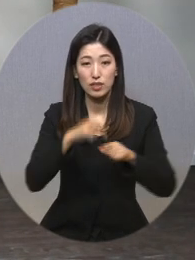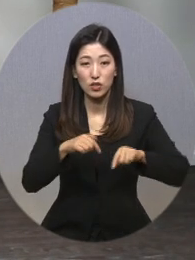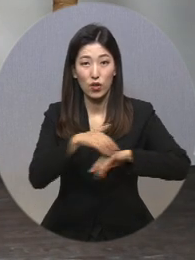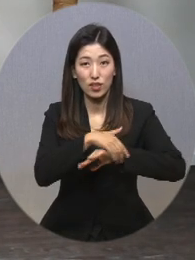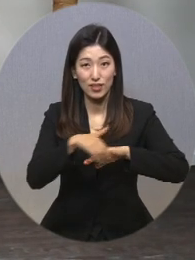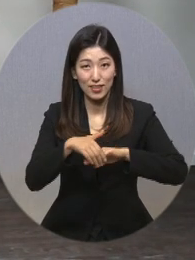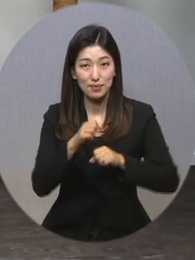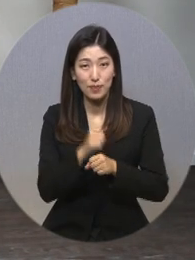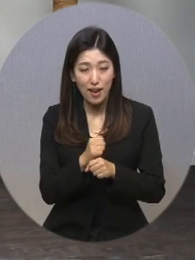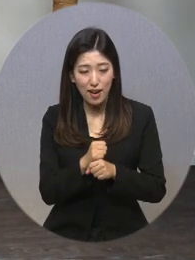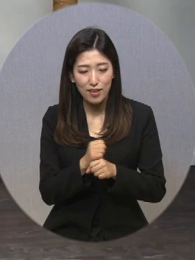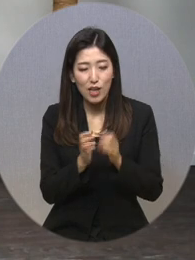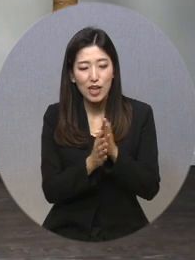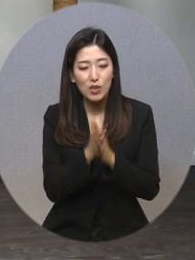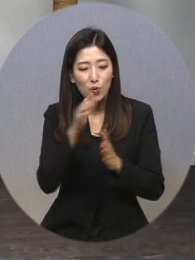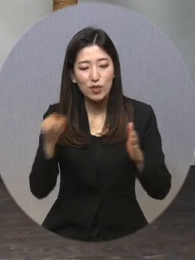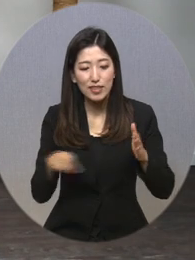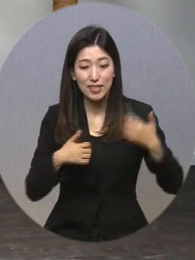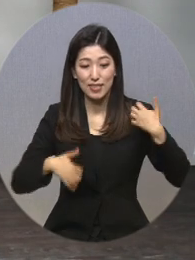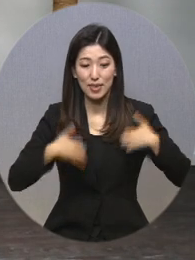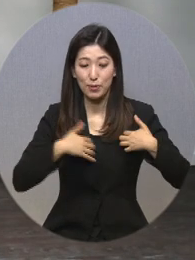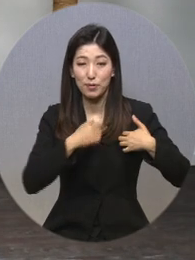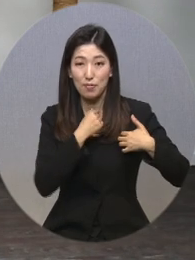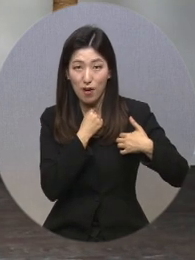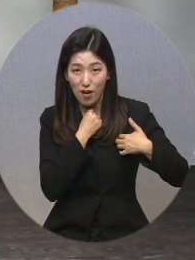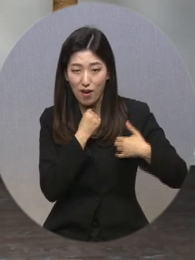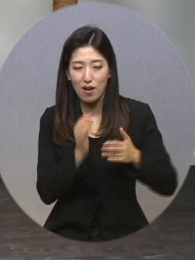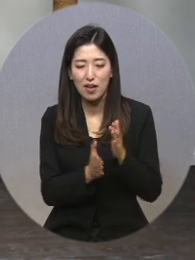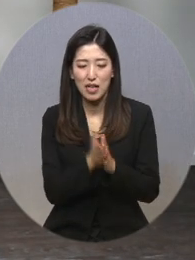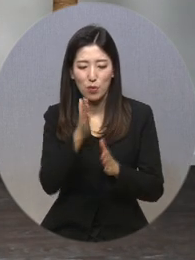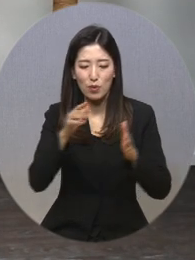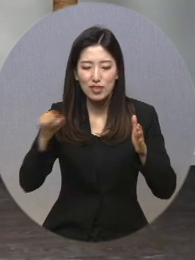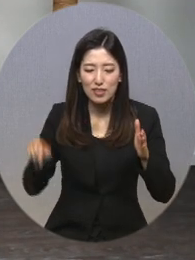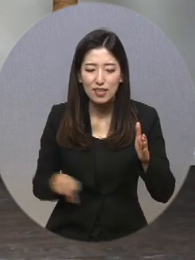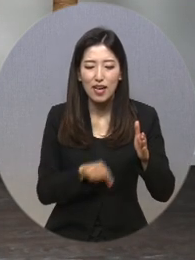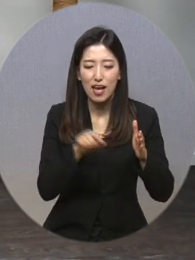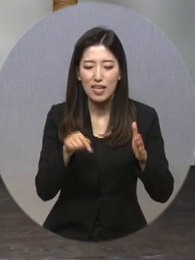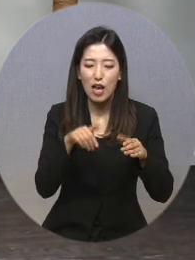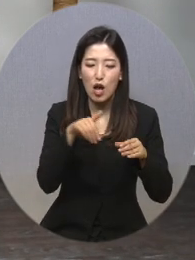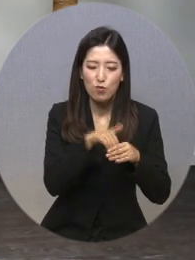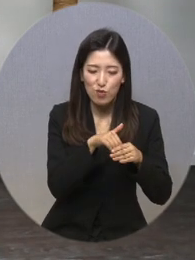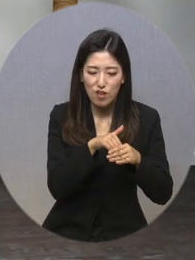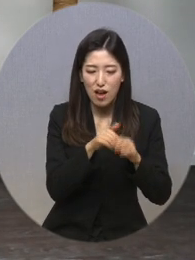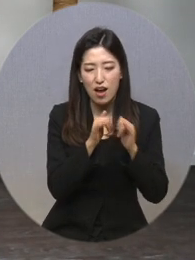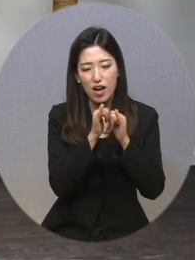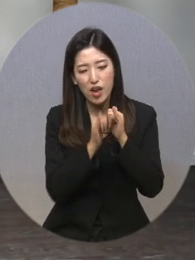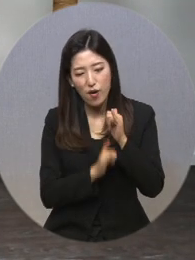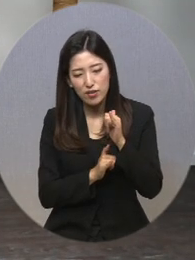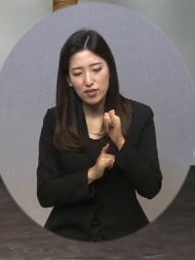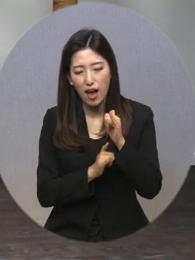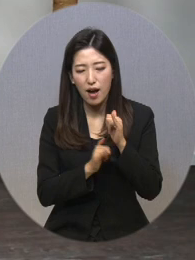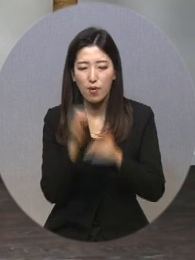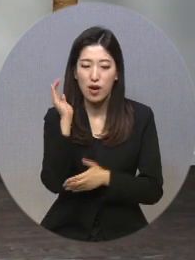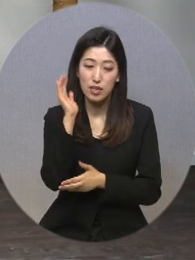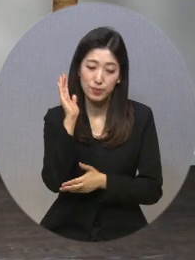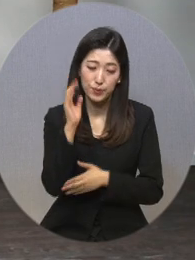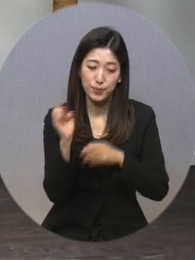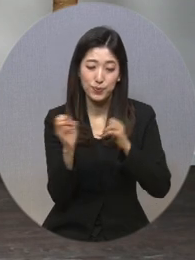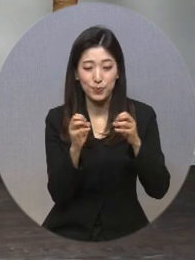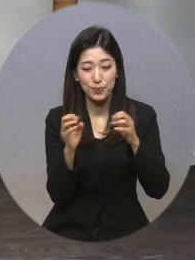우리는 도시가 즐거우려면 도시 속에서 문화와 역사와 이야기거리가 풍성해야 합니다.